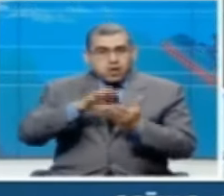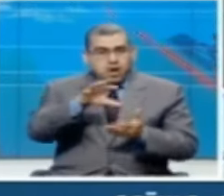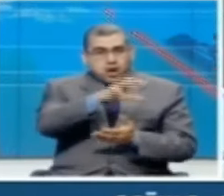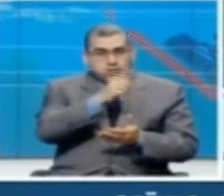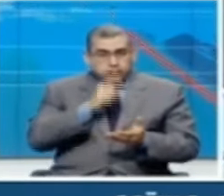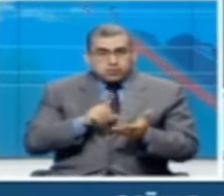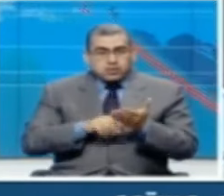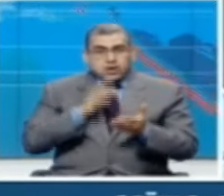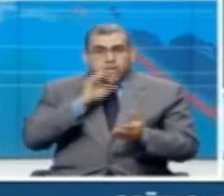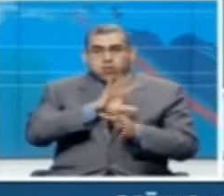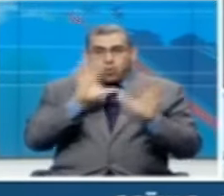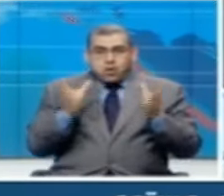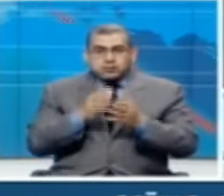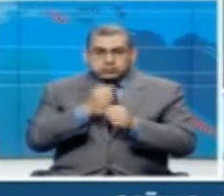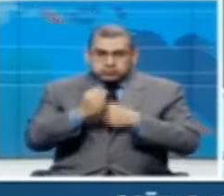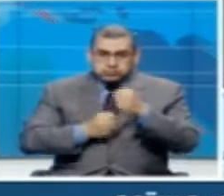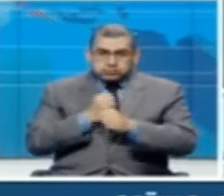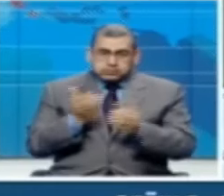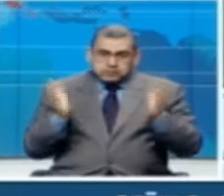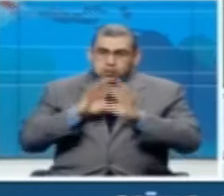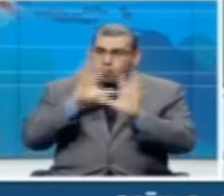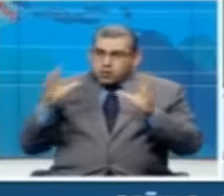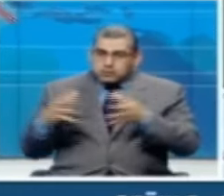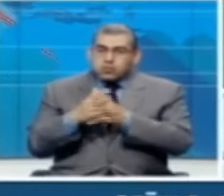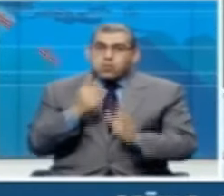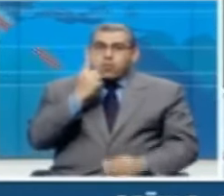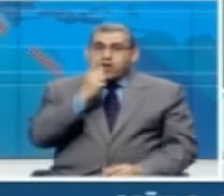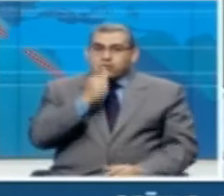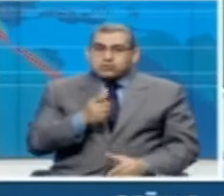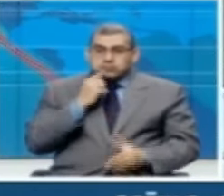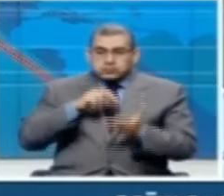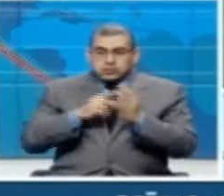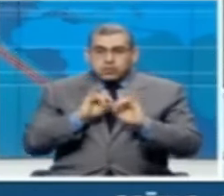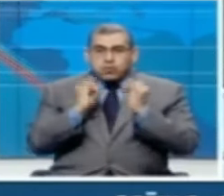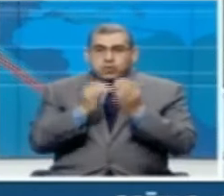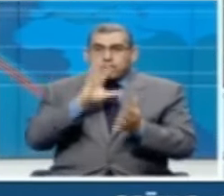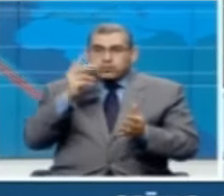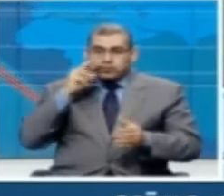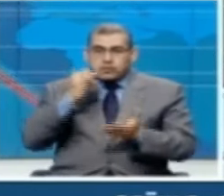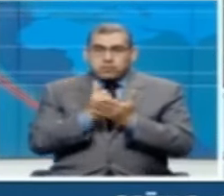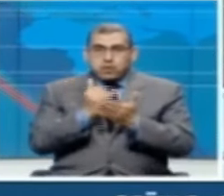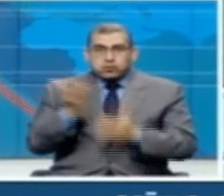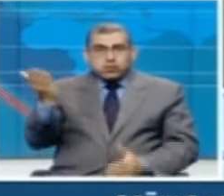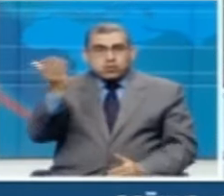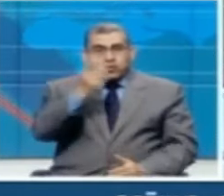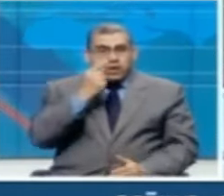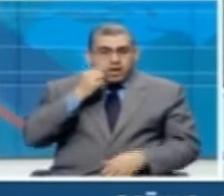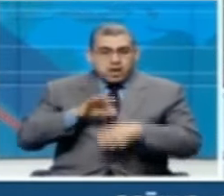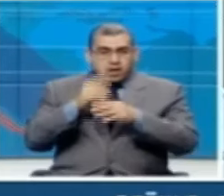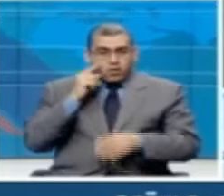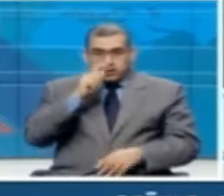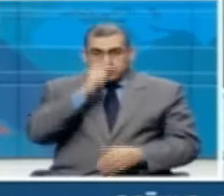إلى مضاعفة الجهود وتوحيدها لوضع المجتمع الدولي أمام مسؤولياته الأخلاقية